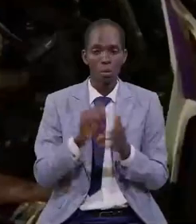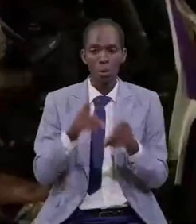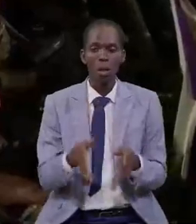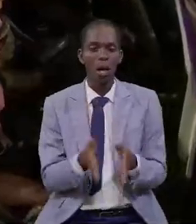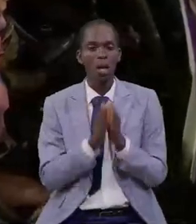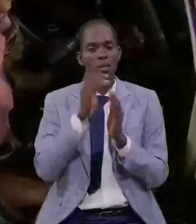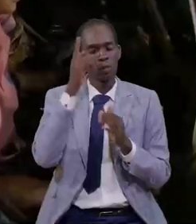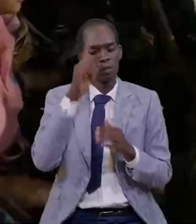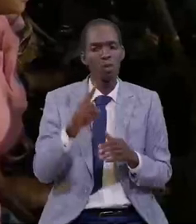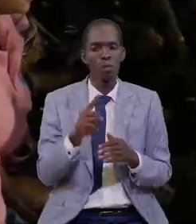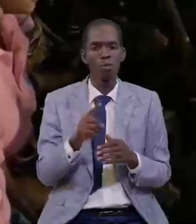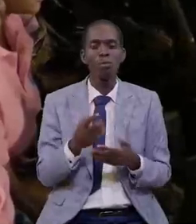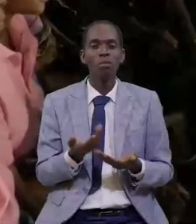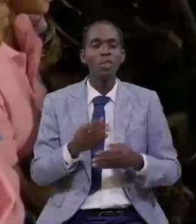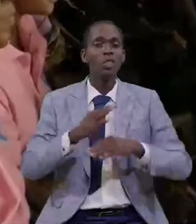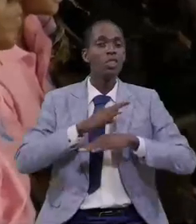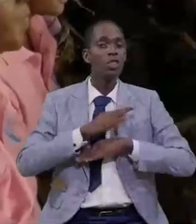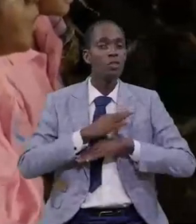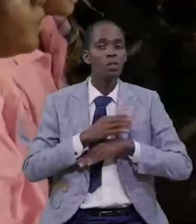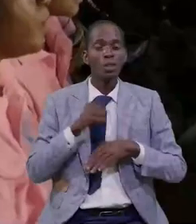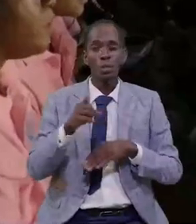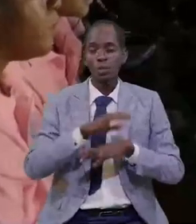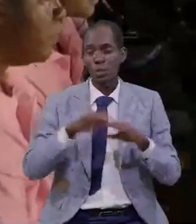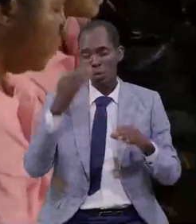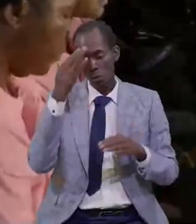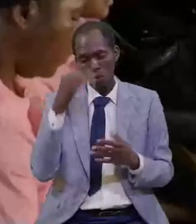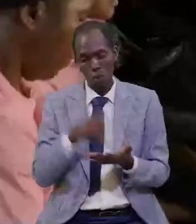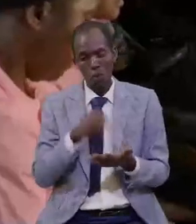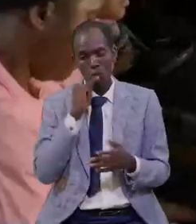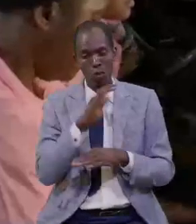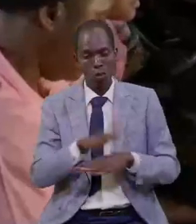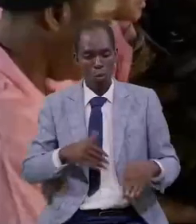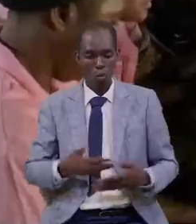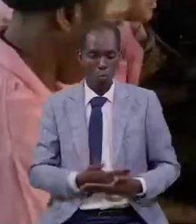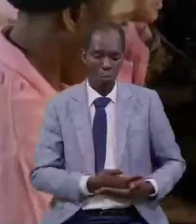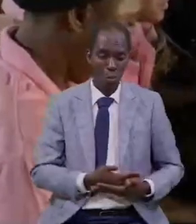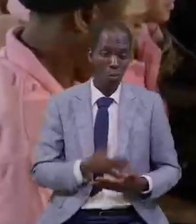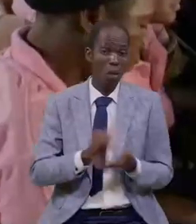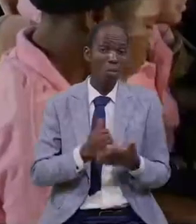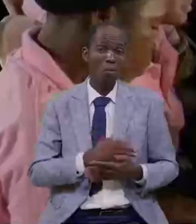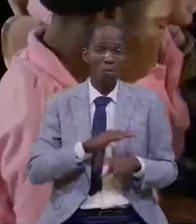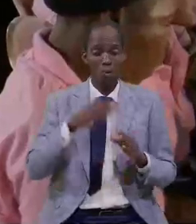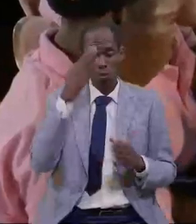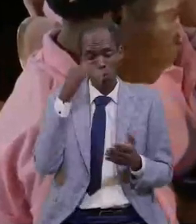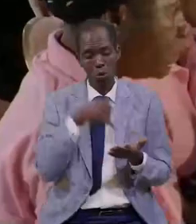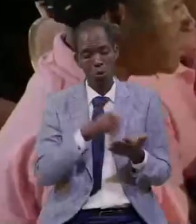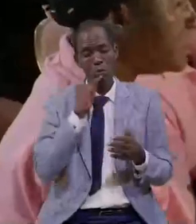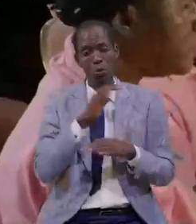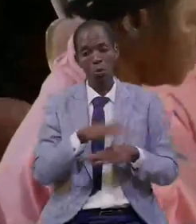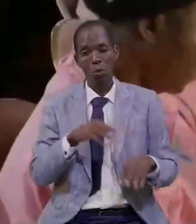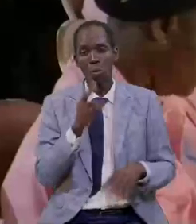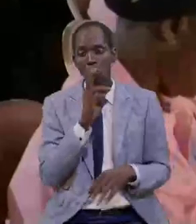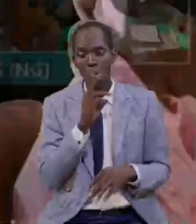satisfaction le bébé ne SAV pas qu'on appelle ça l'eau qu'on appelle ça l'IT ou pas mais ce bébé sait que